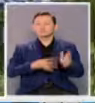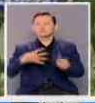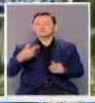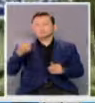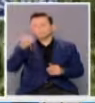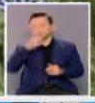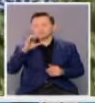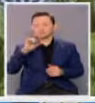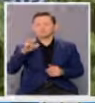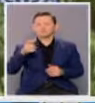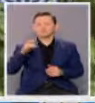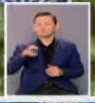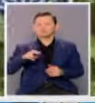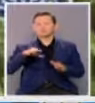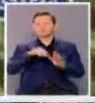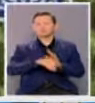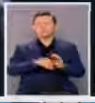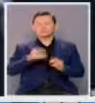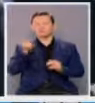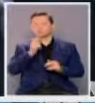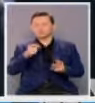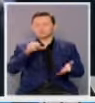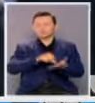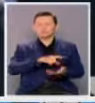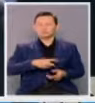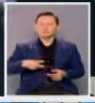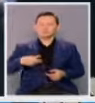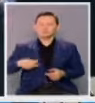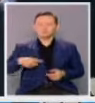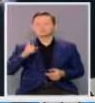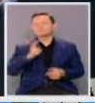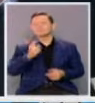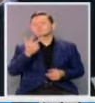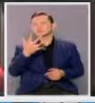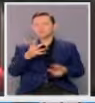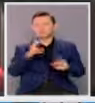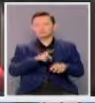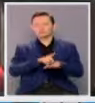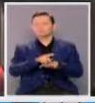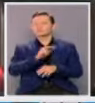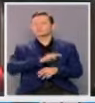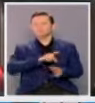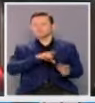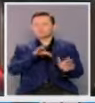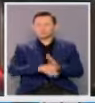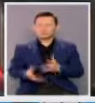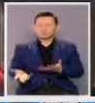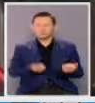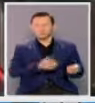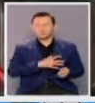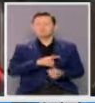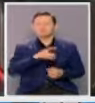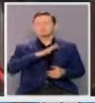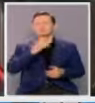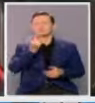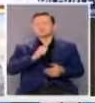42-гінде Сталининград түбіндегі майданға қатысып, батырлықпен 35-ші гвардиялық атқыштар дивизиясына қабылданған. Дон